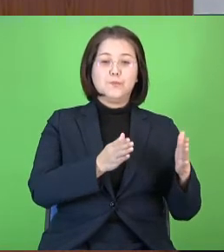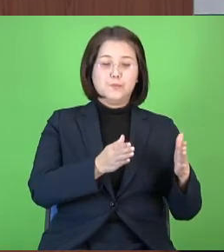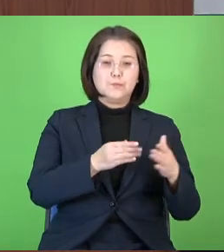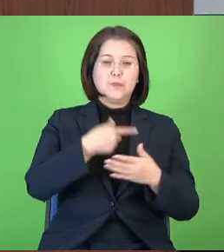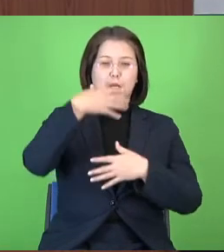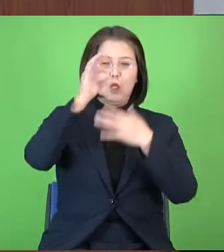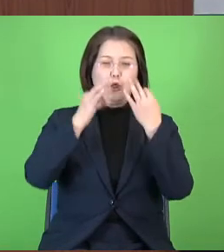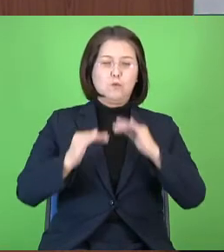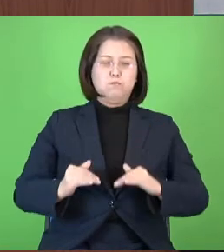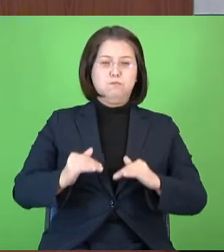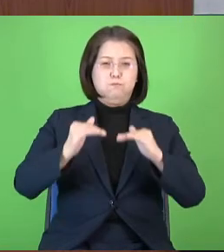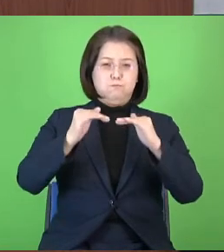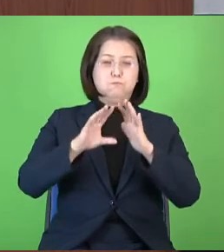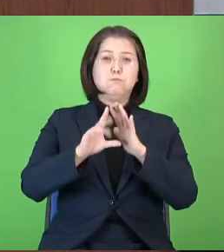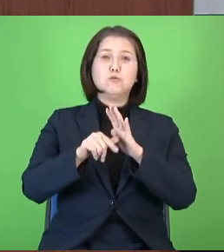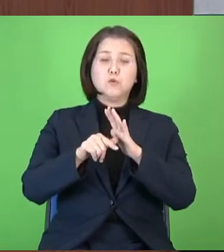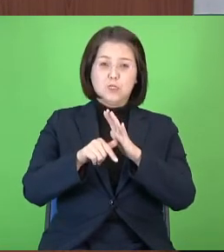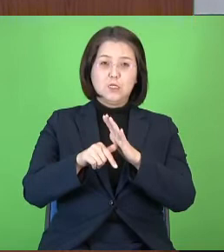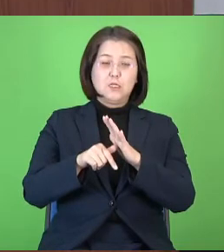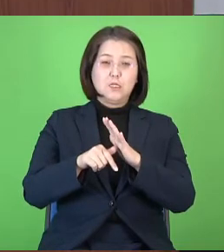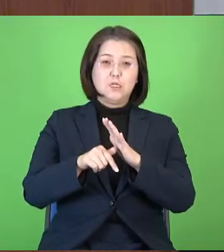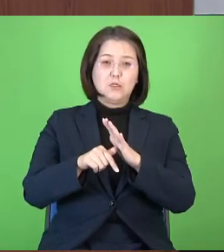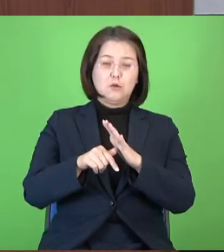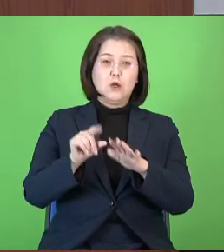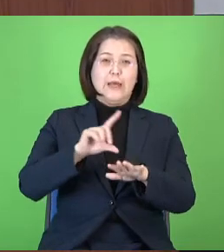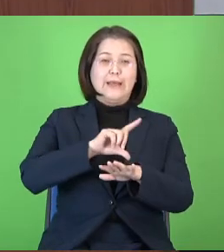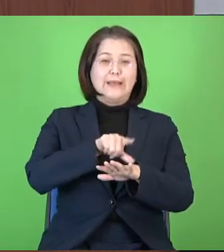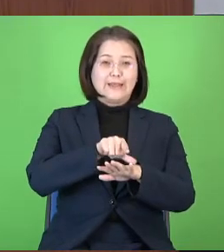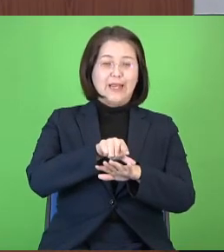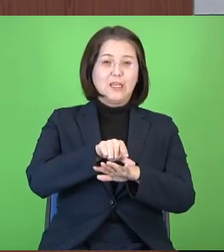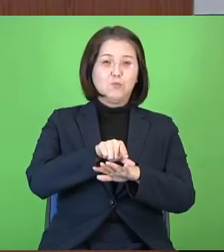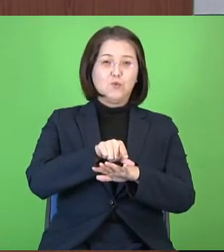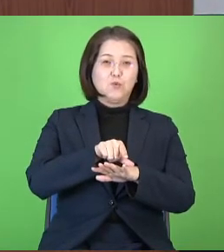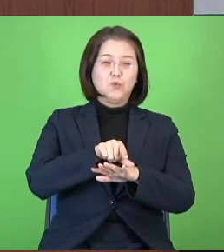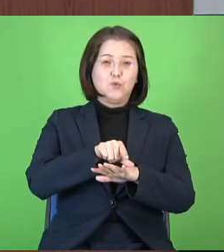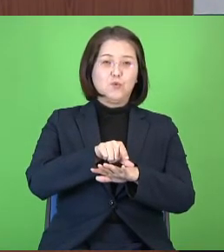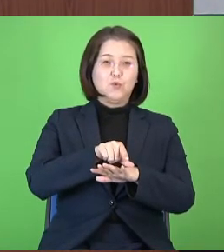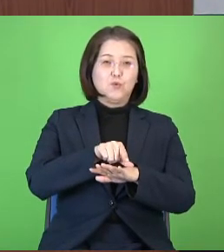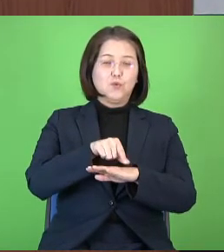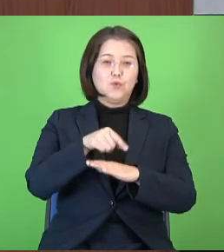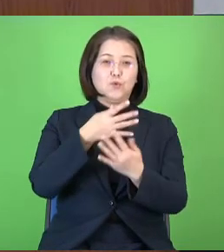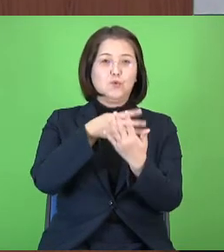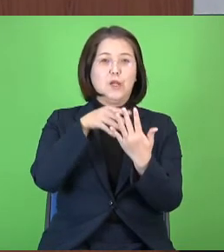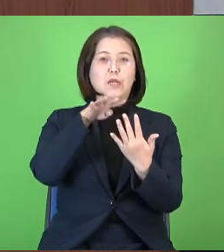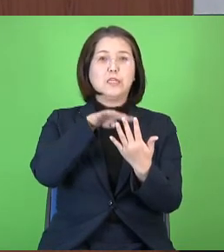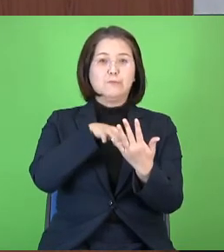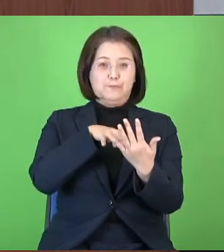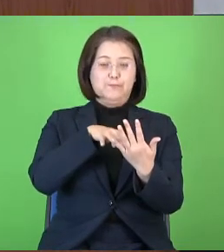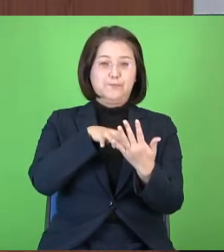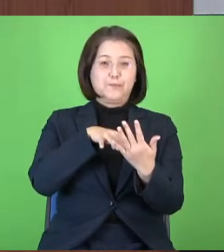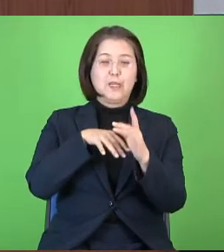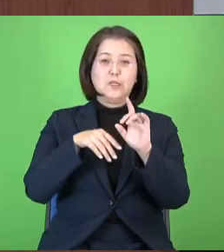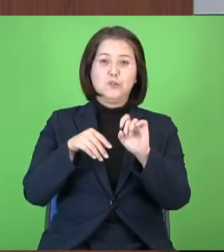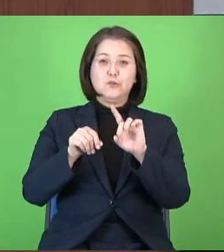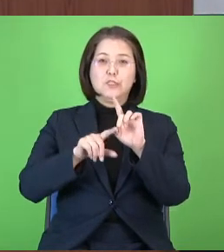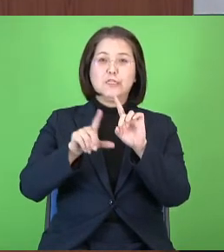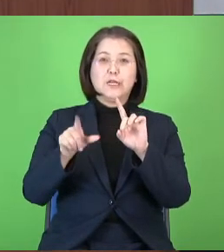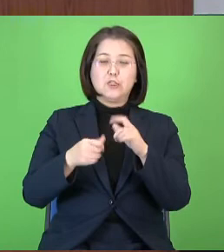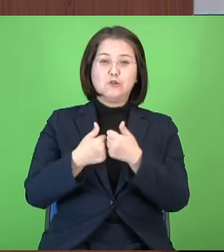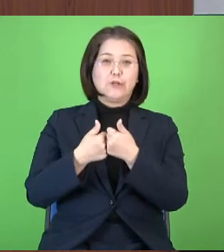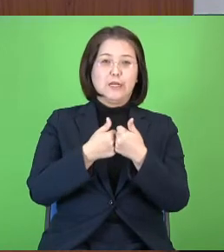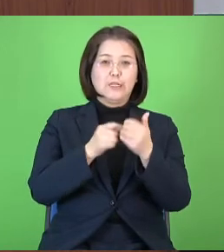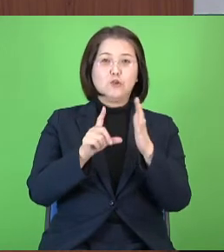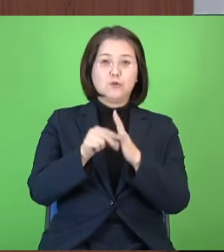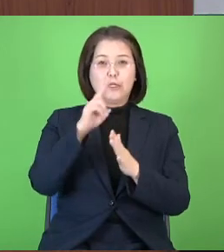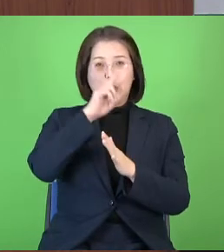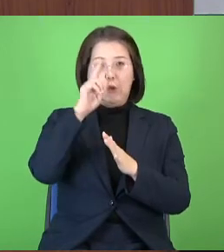それまでにちょっと赤沼体操をしていきたいと考えていますわかりましたありがとうございますもうなんかちょっと違ったなしな